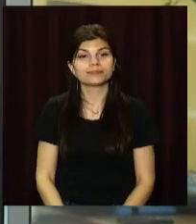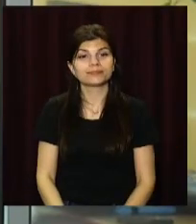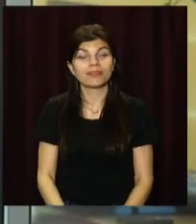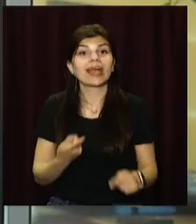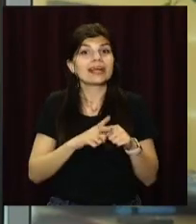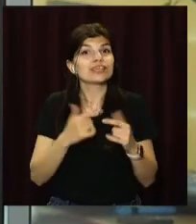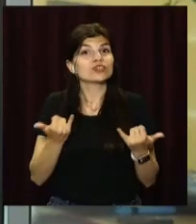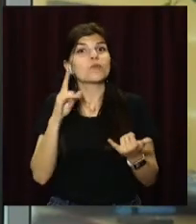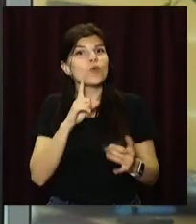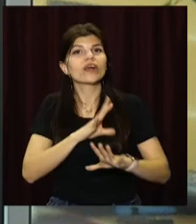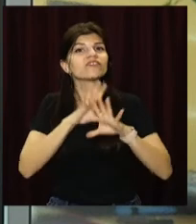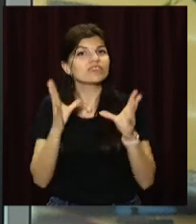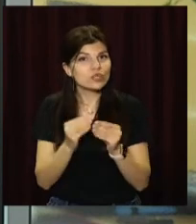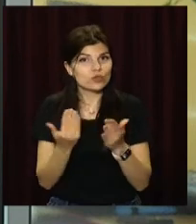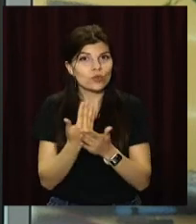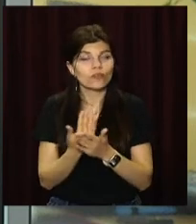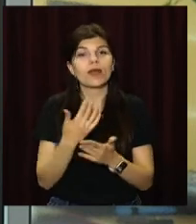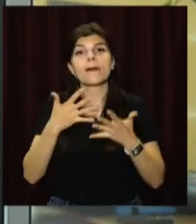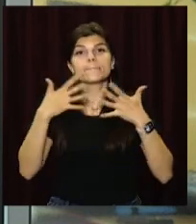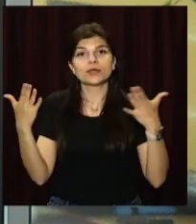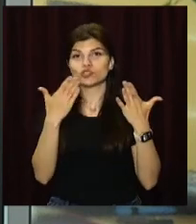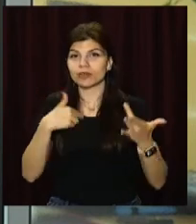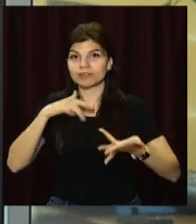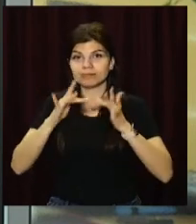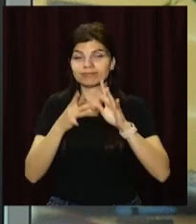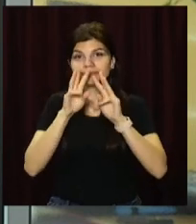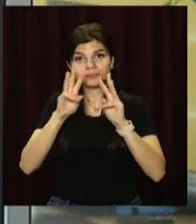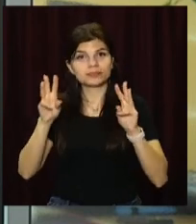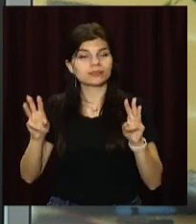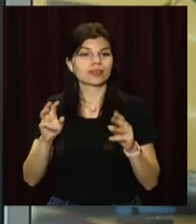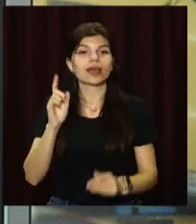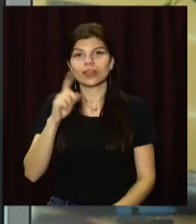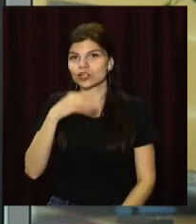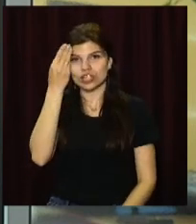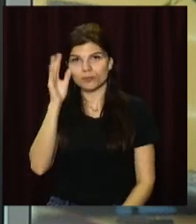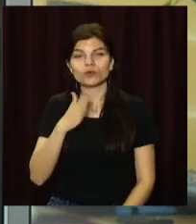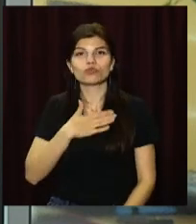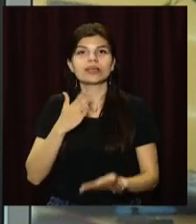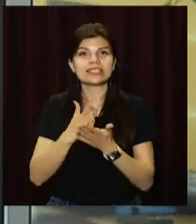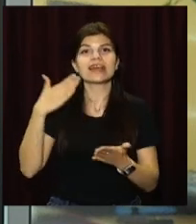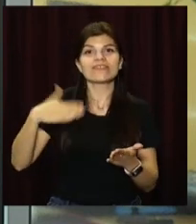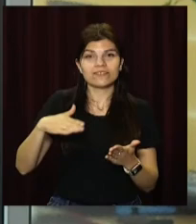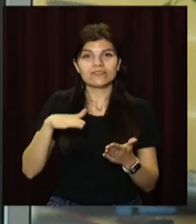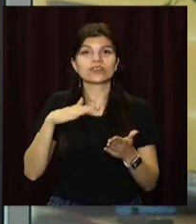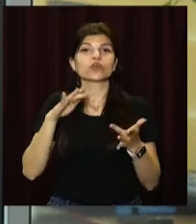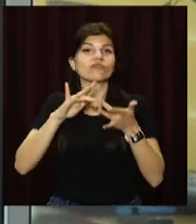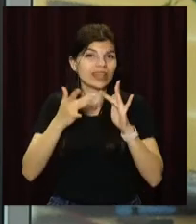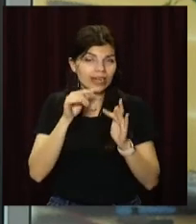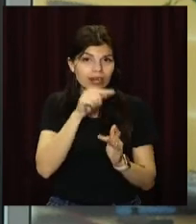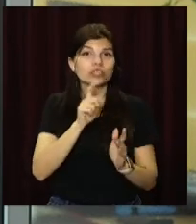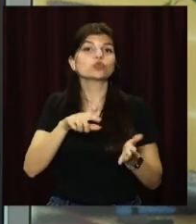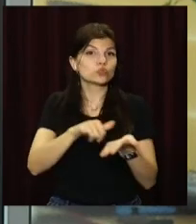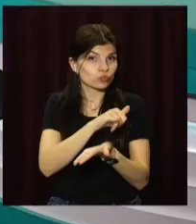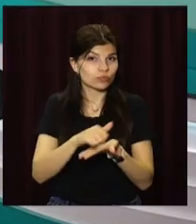І це поки всі новини на цю годину. Більше читайте на нашому сайті opentv.media. Не забувайте про сюжети в соціальних мережах та на